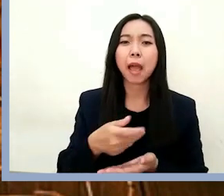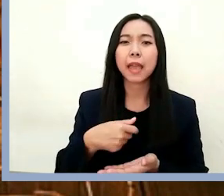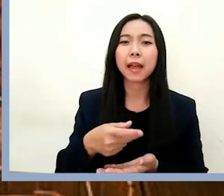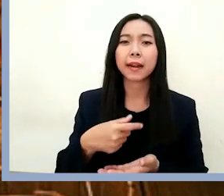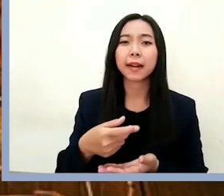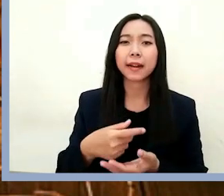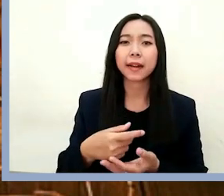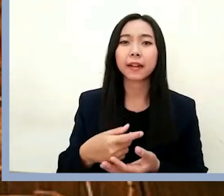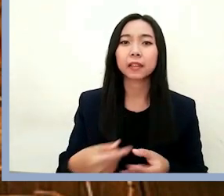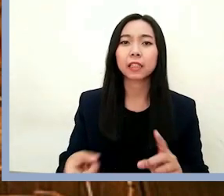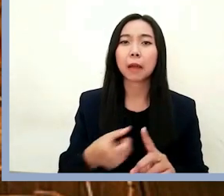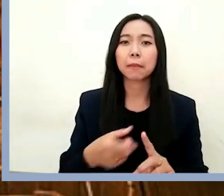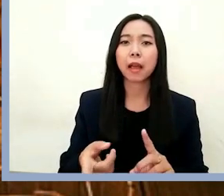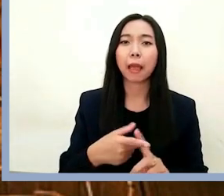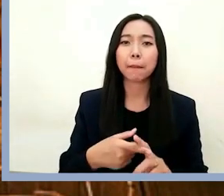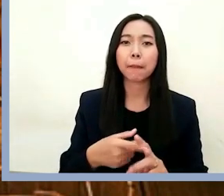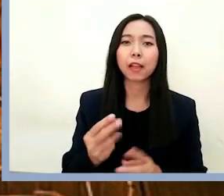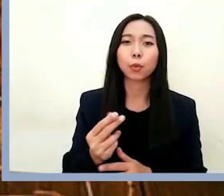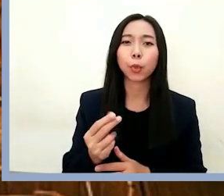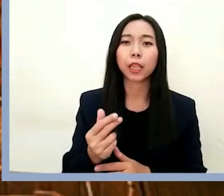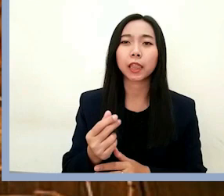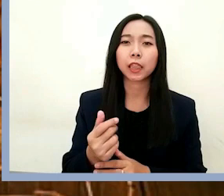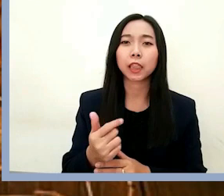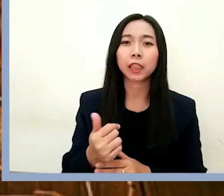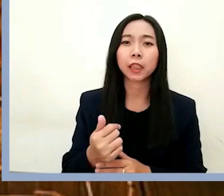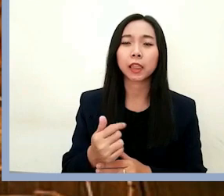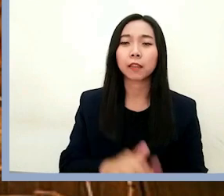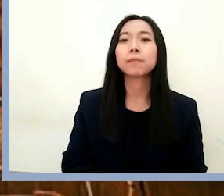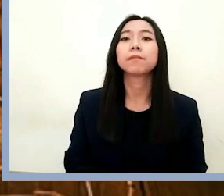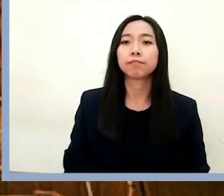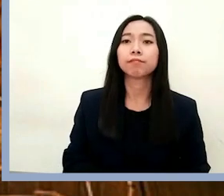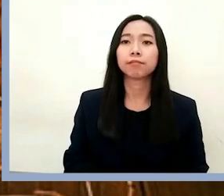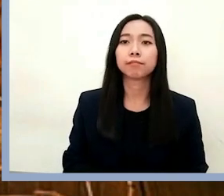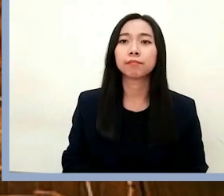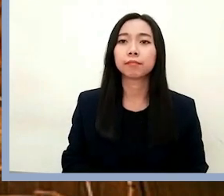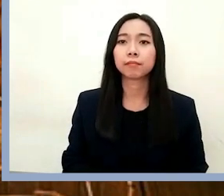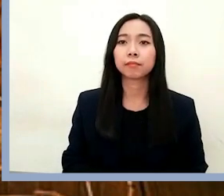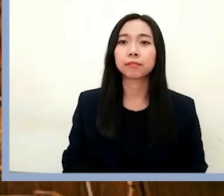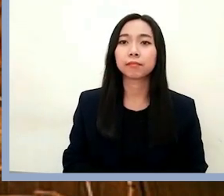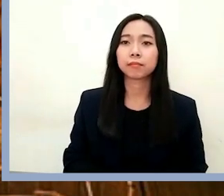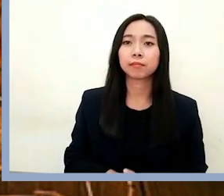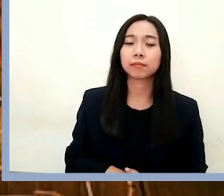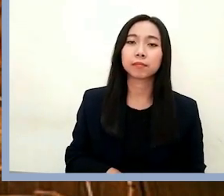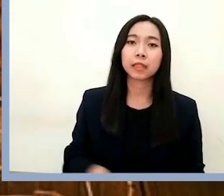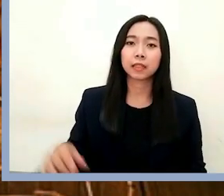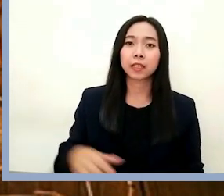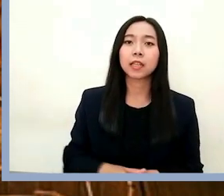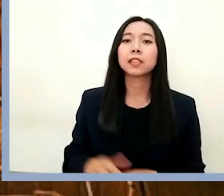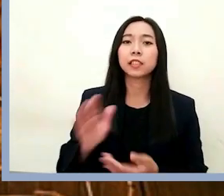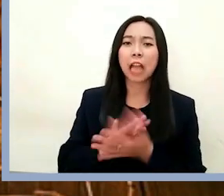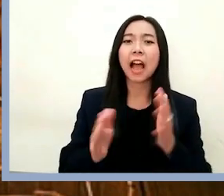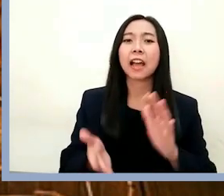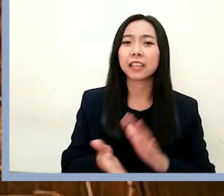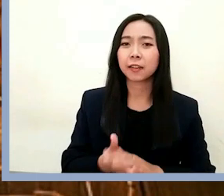nah saudara-saudara dan itu akhirnya dimasukkan ke dalam sakunya sendiri karena itu dengan kondisi seperti ini